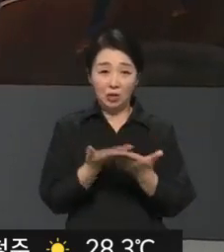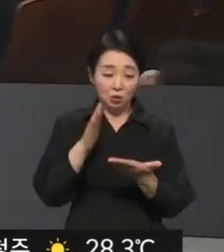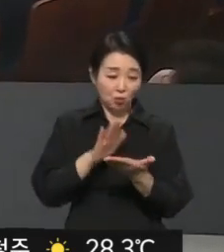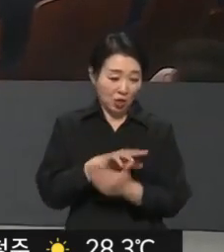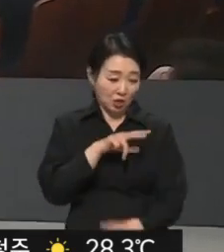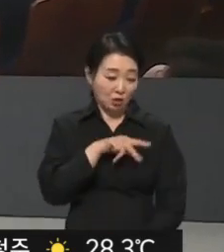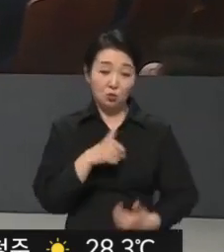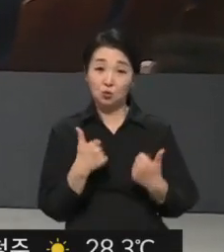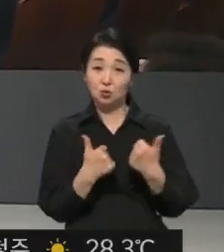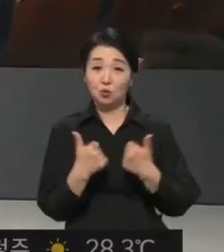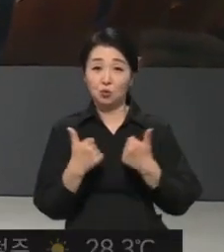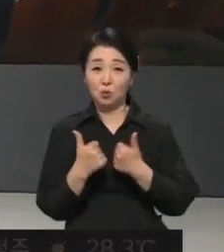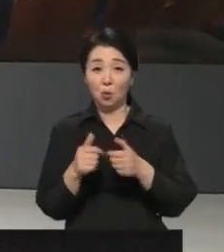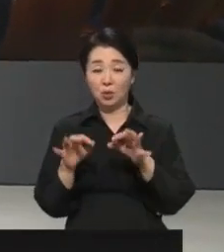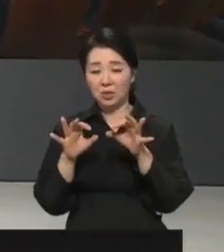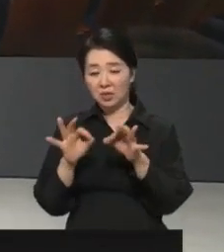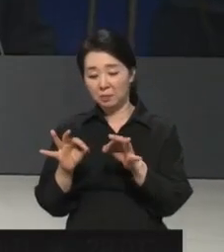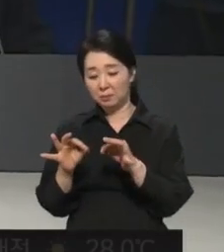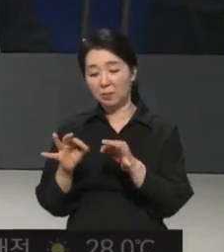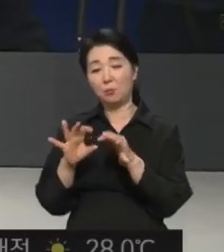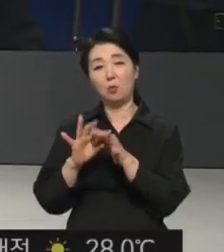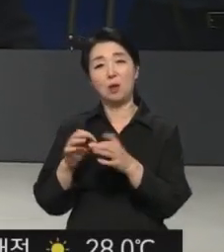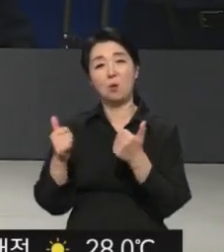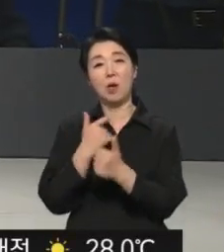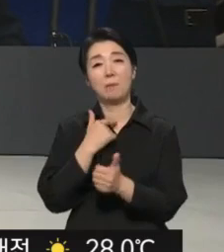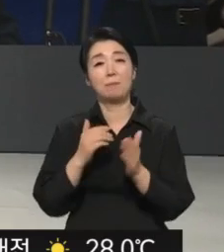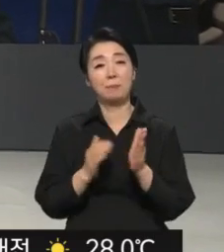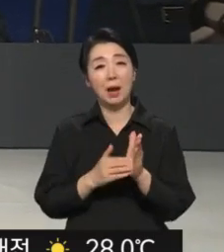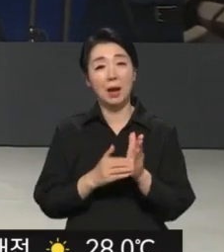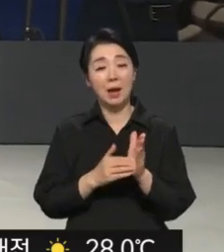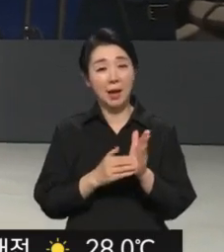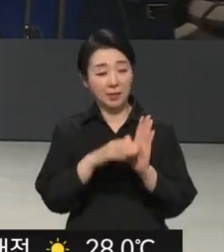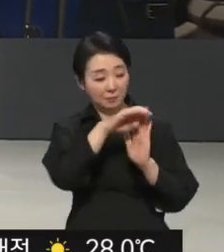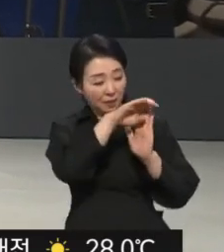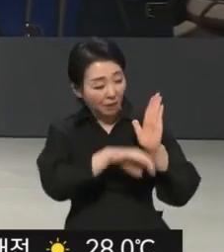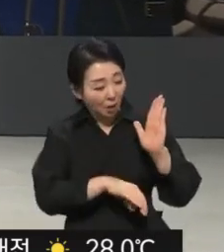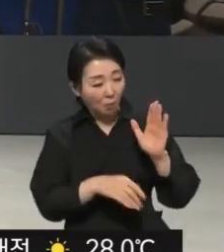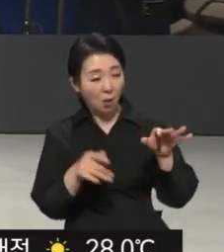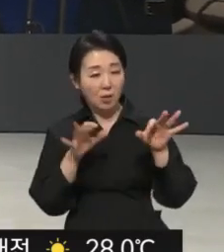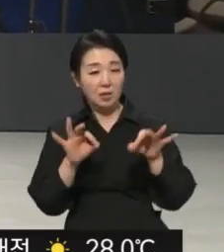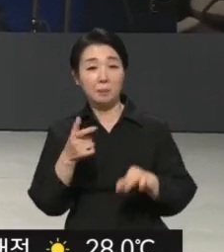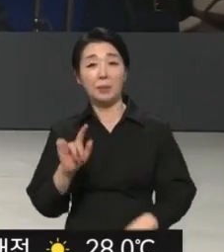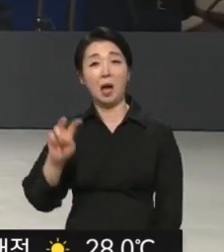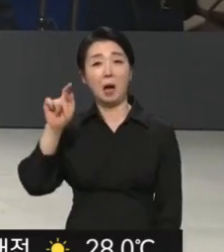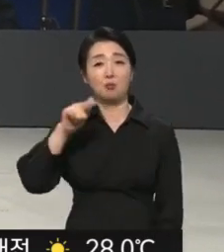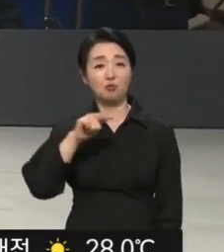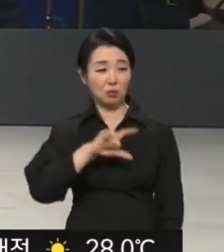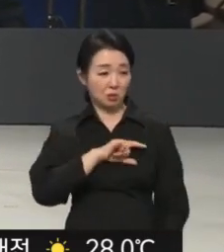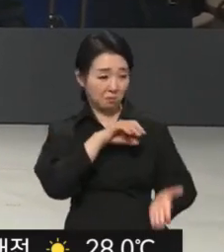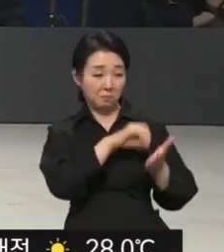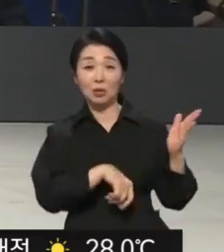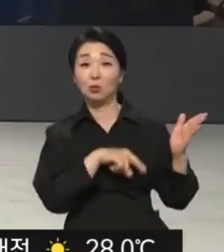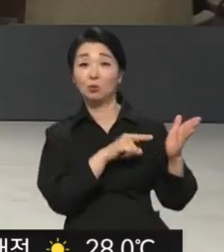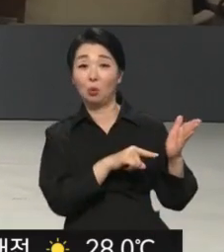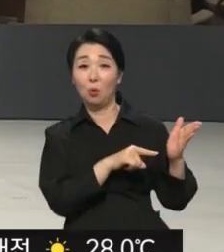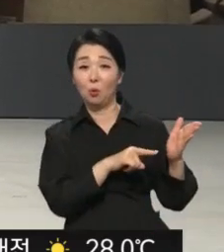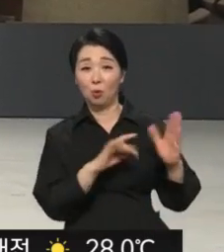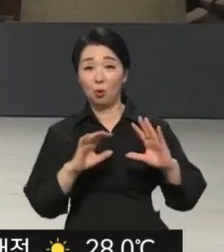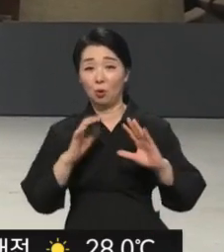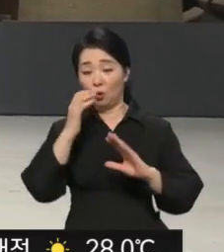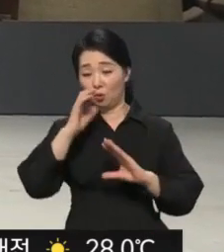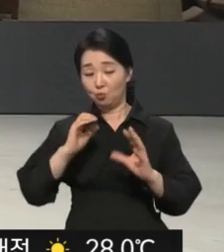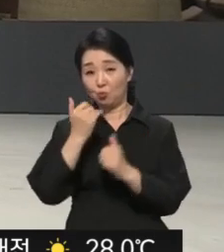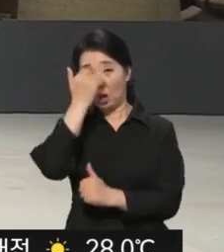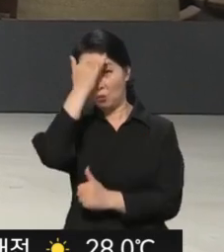사실상 김남국 의총이 됐는데 정작 결의문에는 김남국이 빠졌다 이런 지적이 나왔는데요. 국회 윤리특위 제소,